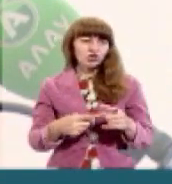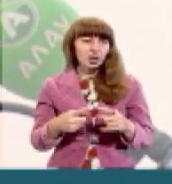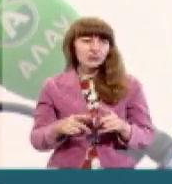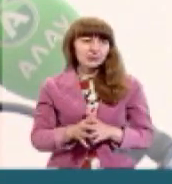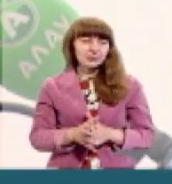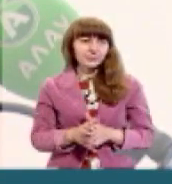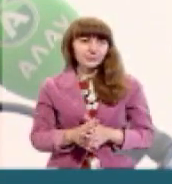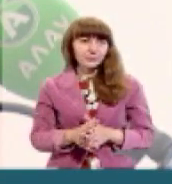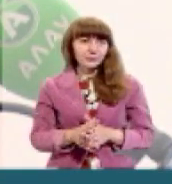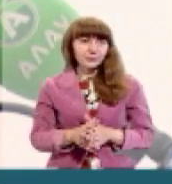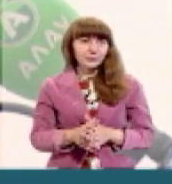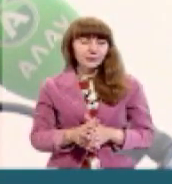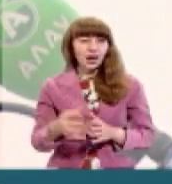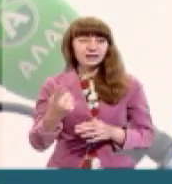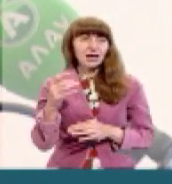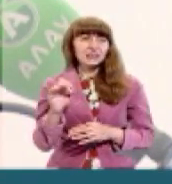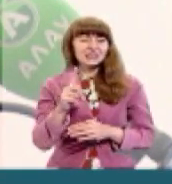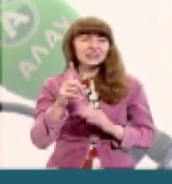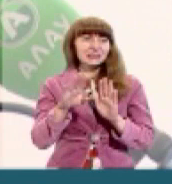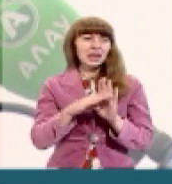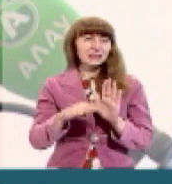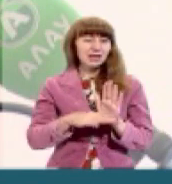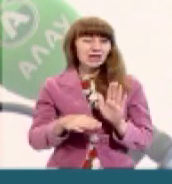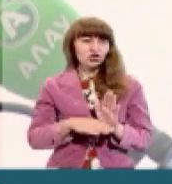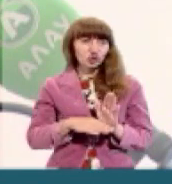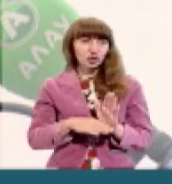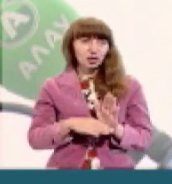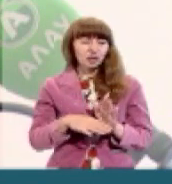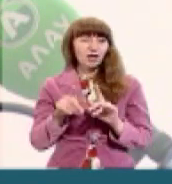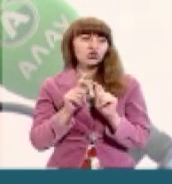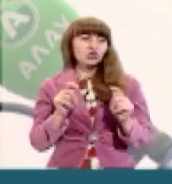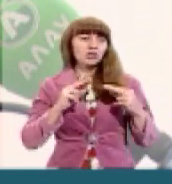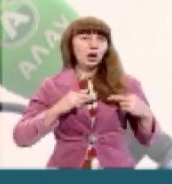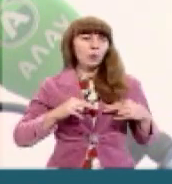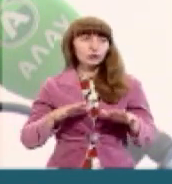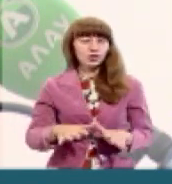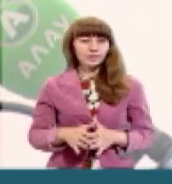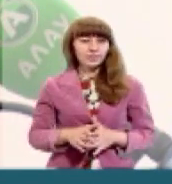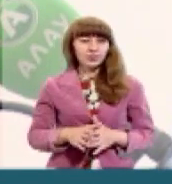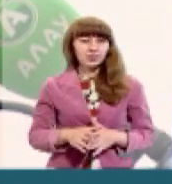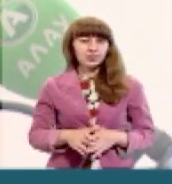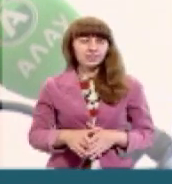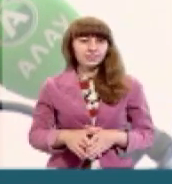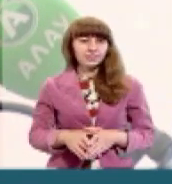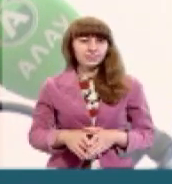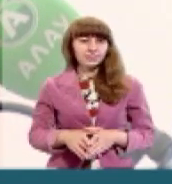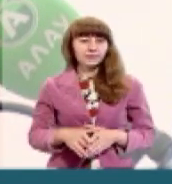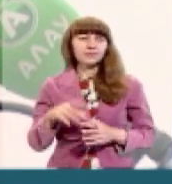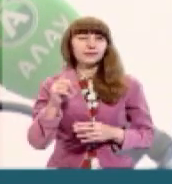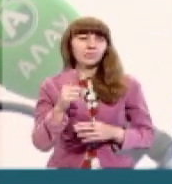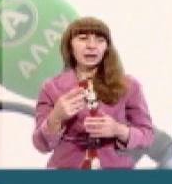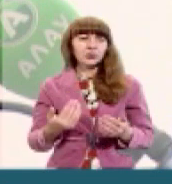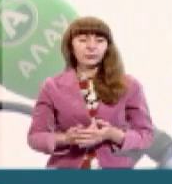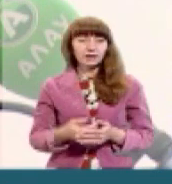создаются Именно одна из задач это из создания рабочих мест в том числе и социальных поэтому